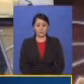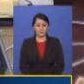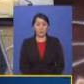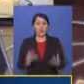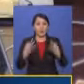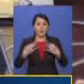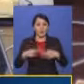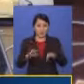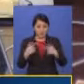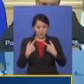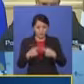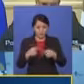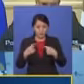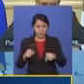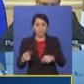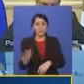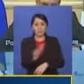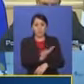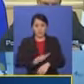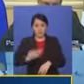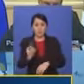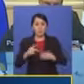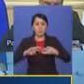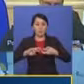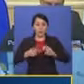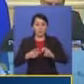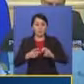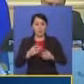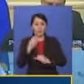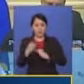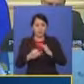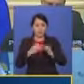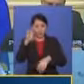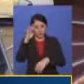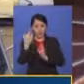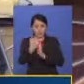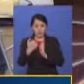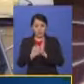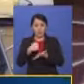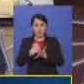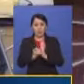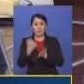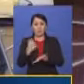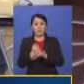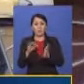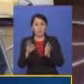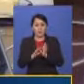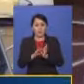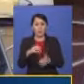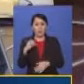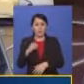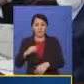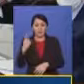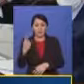Еркін сауда айналымын қолға алу біз көтеретін бірінші мәселе болу керек. Ол үшін байланыс орнататын елдердің тізімі кеңеюі қажет. Негізгі мақсат Еуразиялық экономикалық одаққа